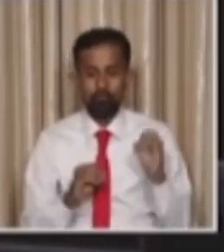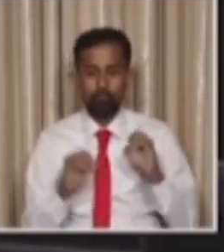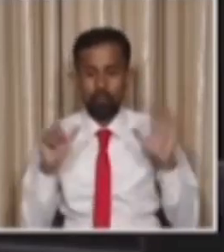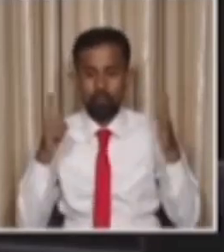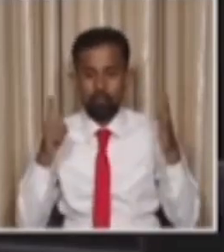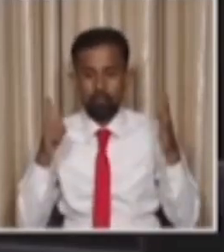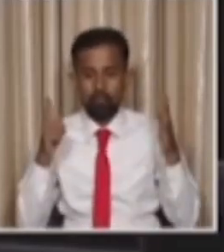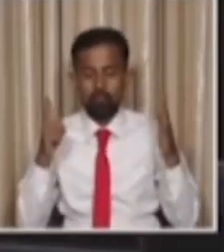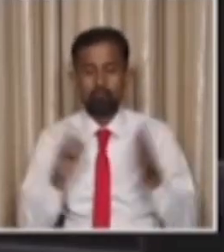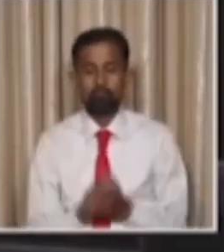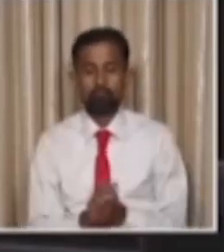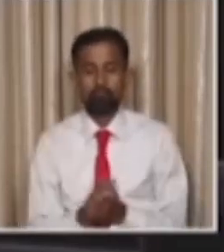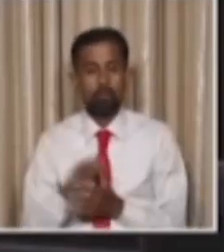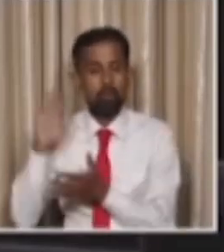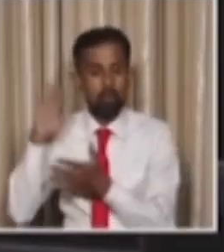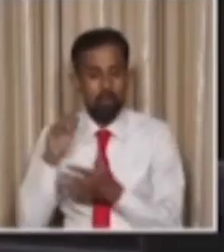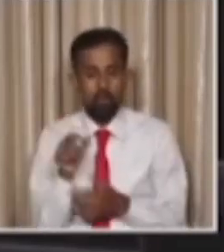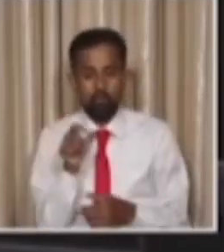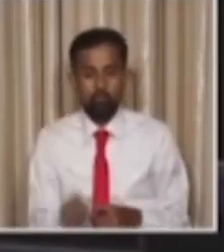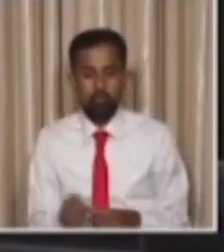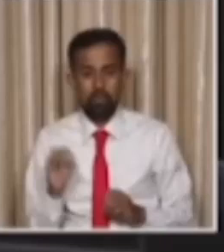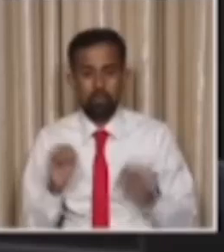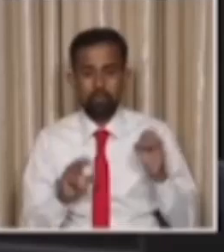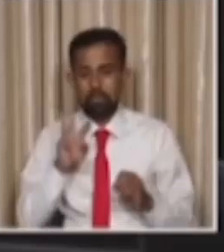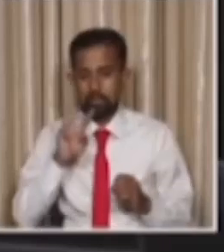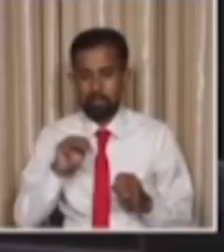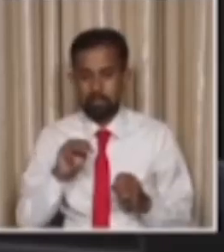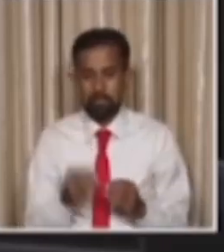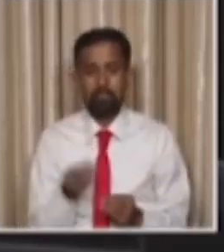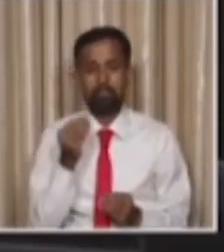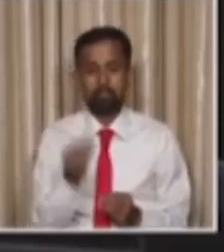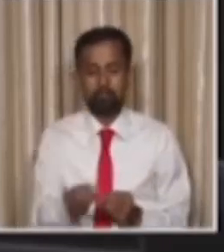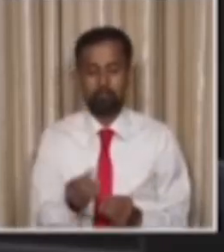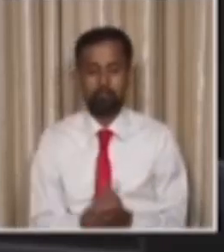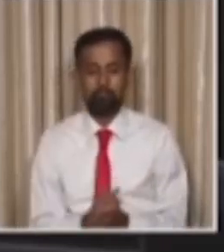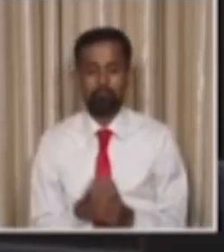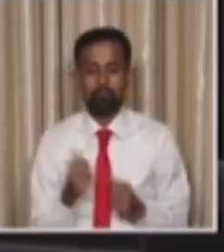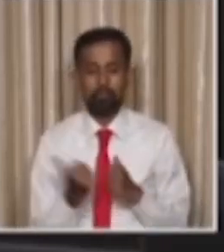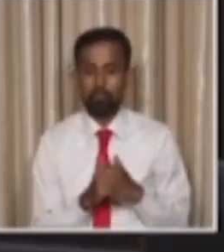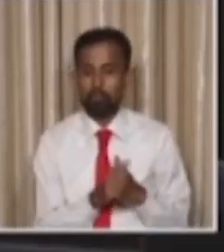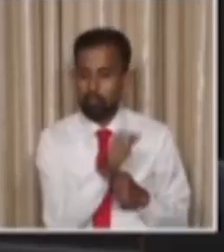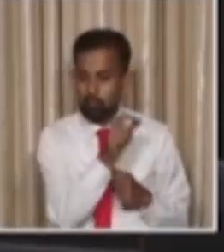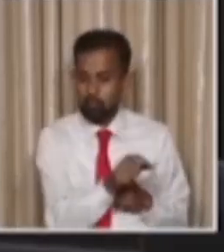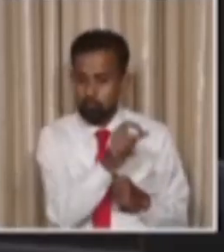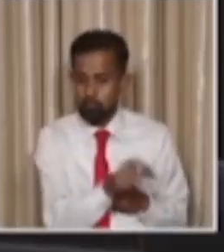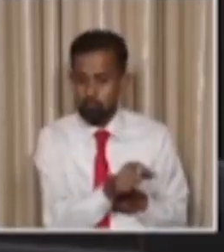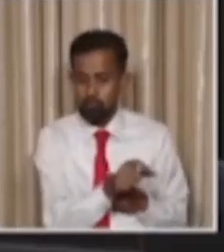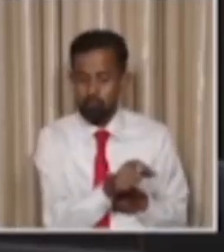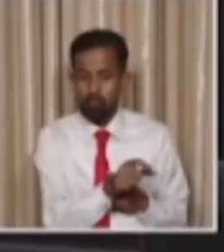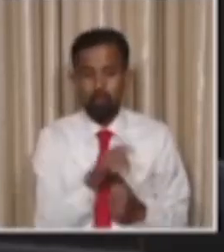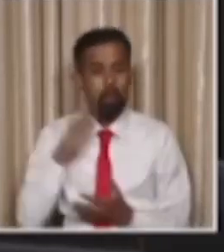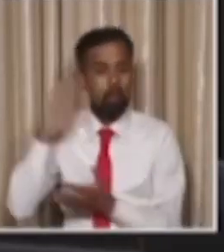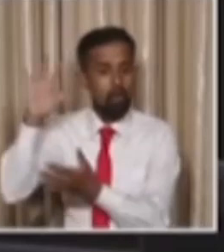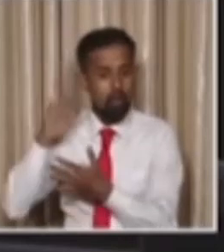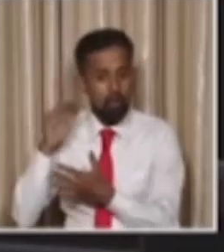70%කුත් ඒ වගේම ආනයනය කරන්නන්ට 30%කුත් ලබා දෙන්න කටයුතු කරලා තියෙනවා. නිෂ්පාදකයන් නිෂ්පාදනය කරන එකත්